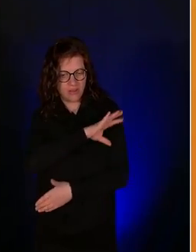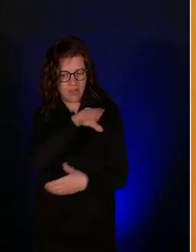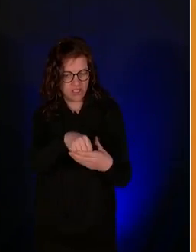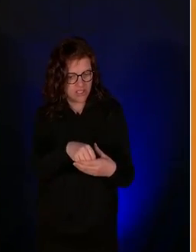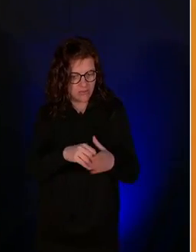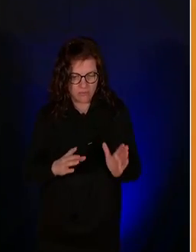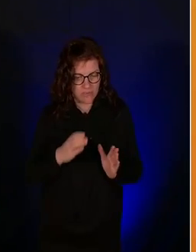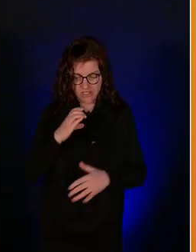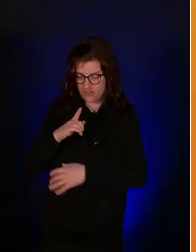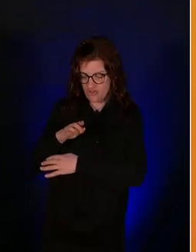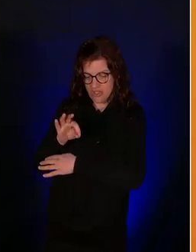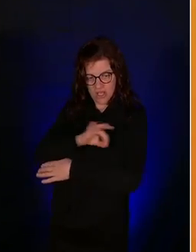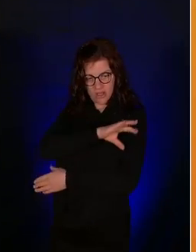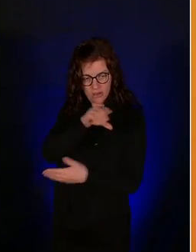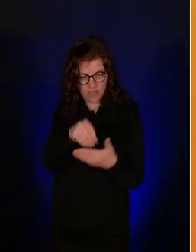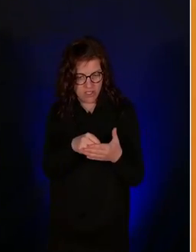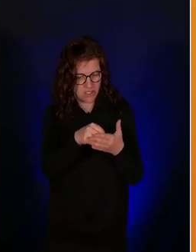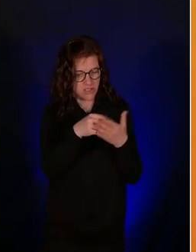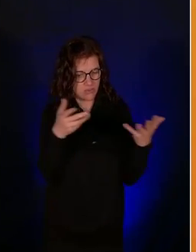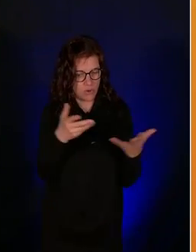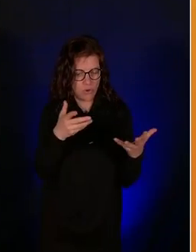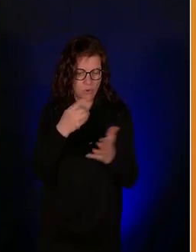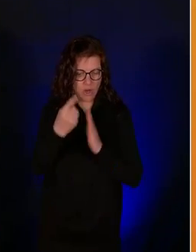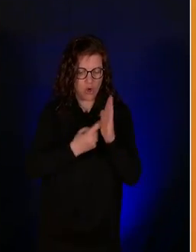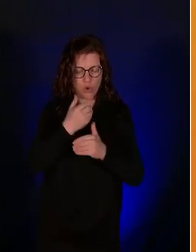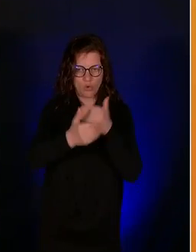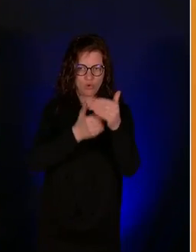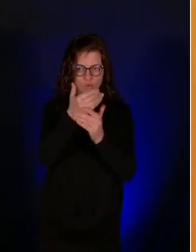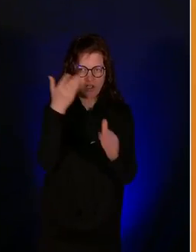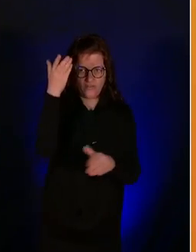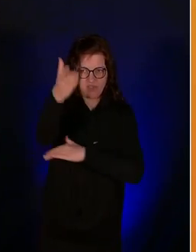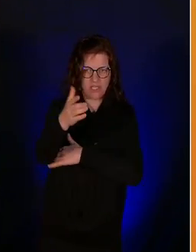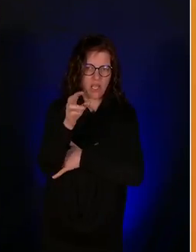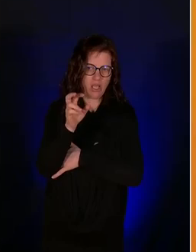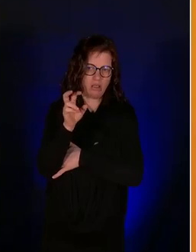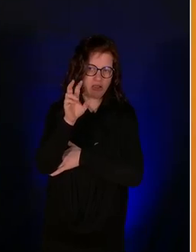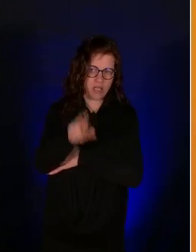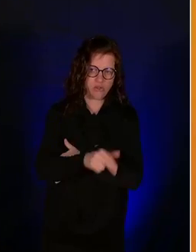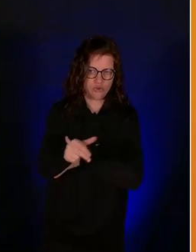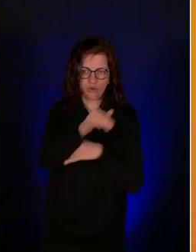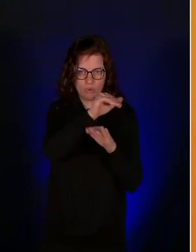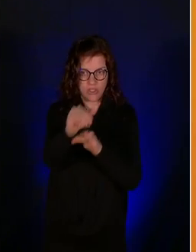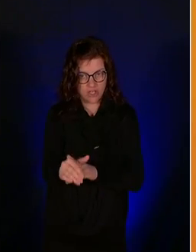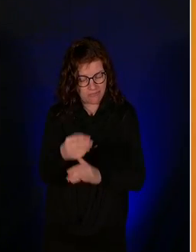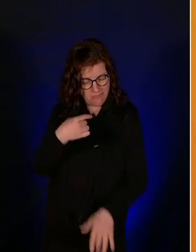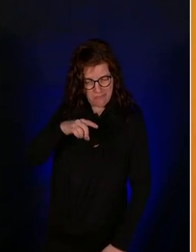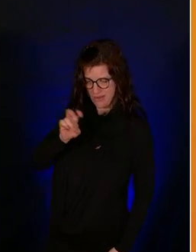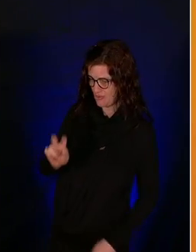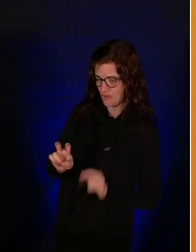la CGT participe à reconstruire un futur écologique. Mais quelle écologie,